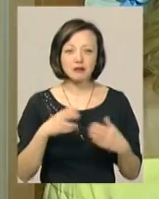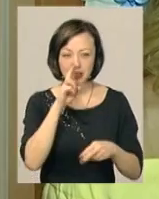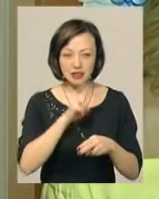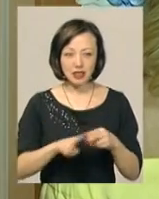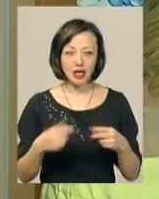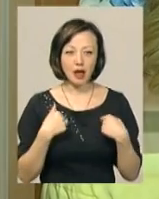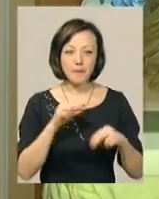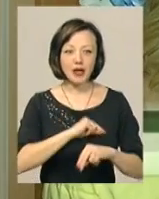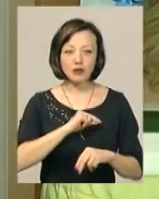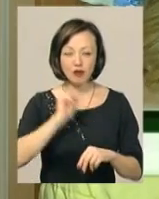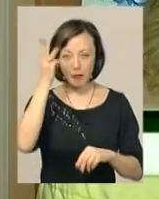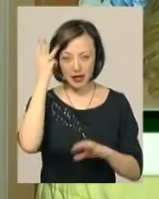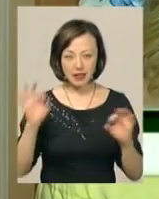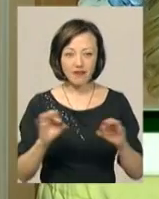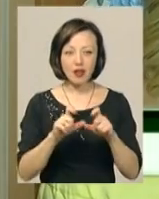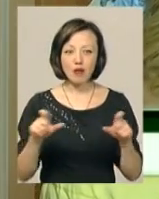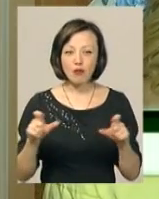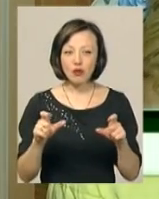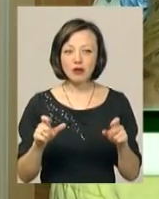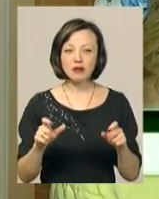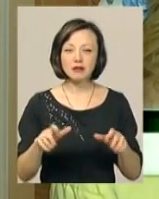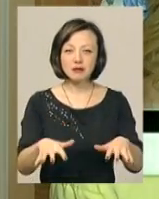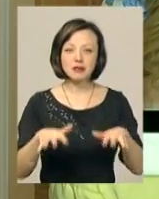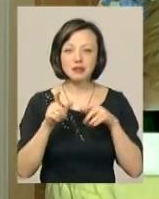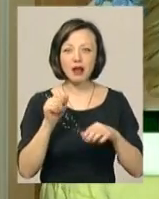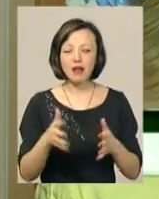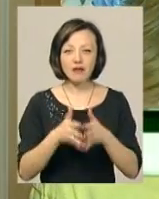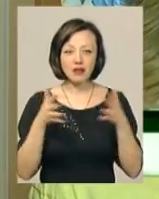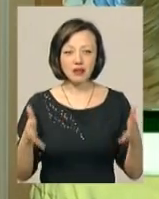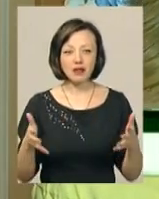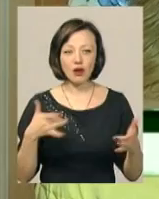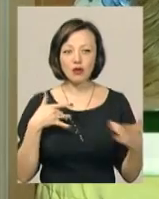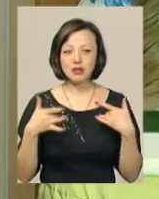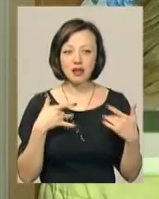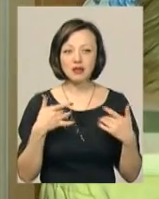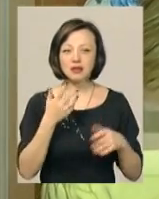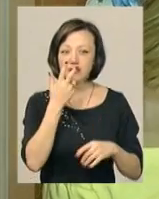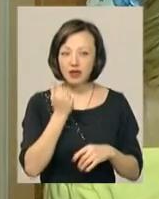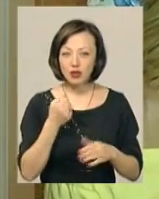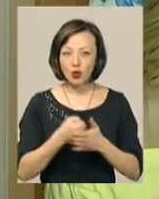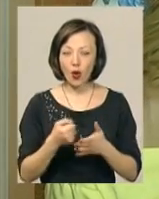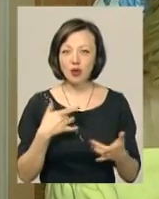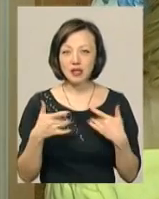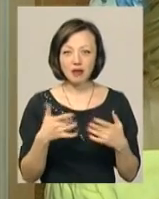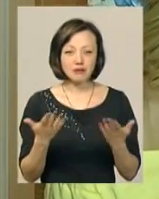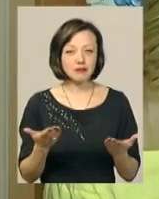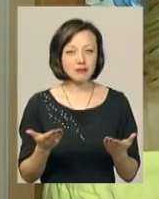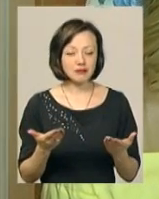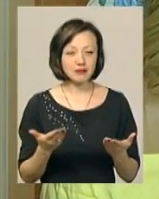Хмельницькій філармонії, у нас збираються великі зали, до концертів ми звикші.